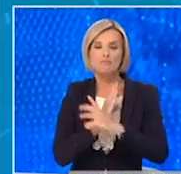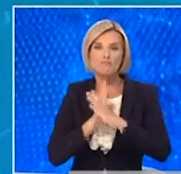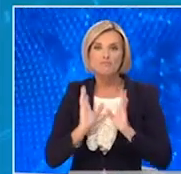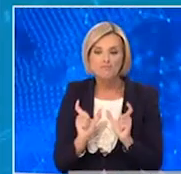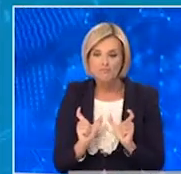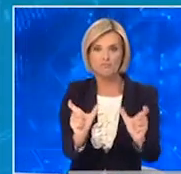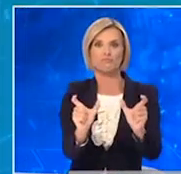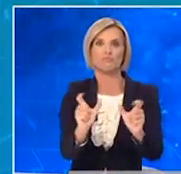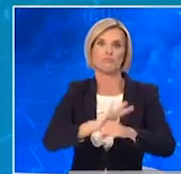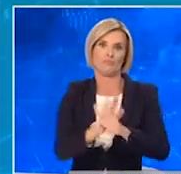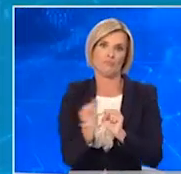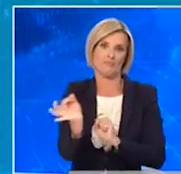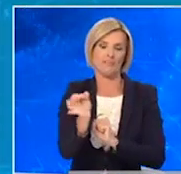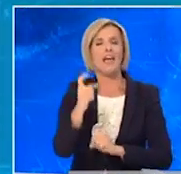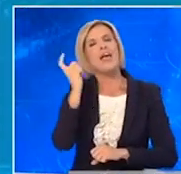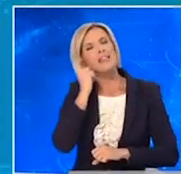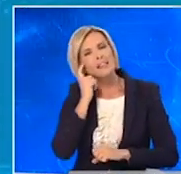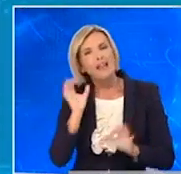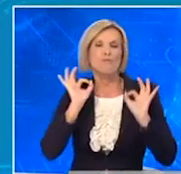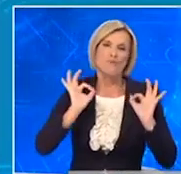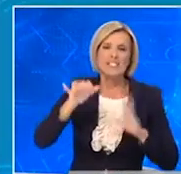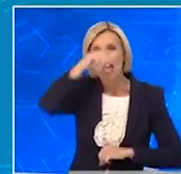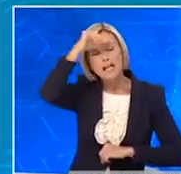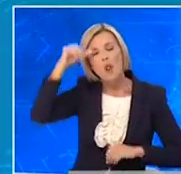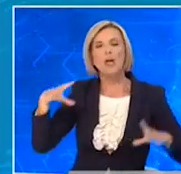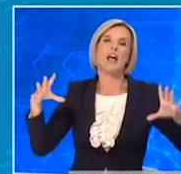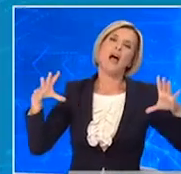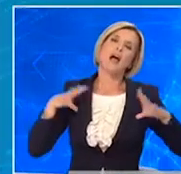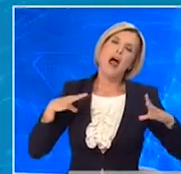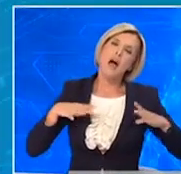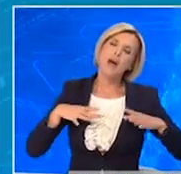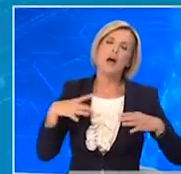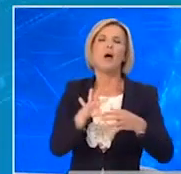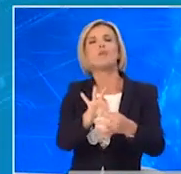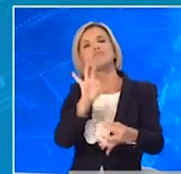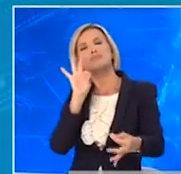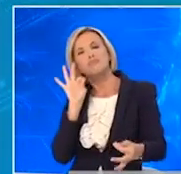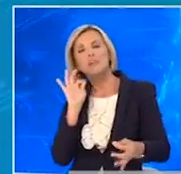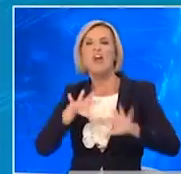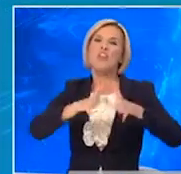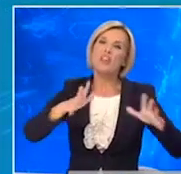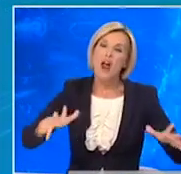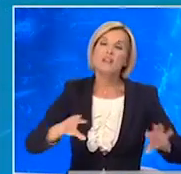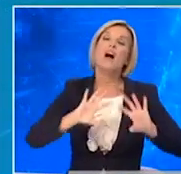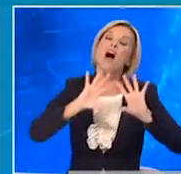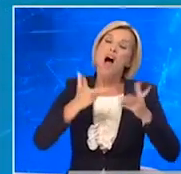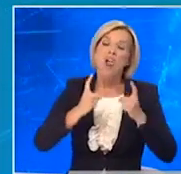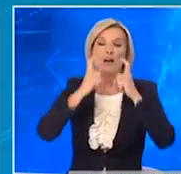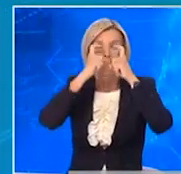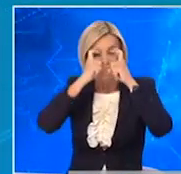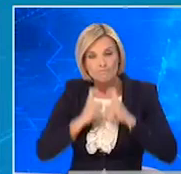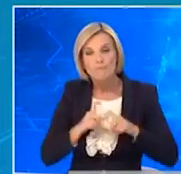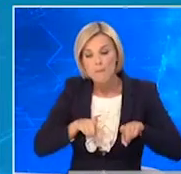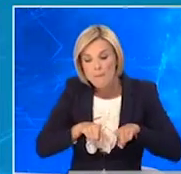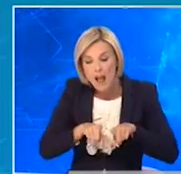είναι συνδεδεμένο με την ανεμελιά, με τη χαλάρωση, είναι απαραίτητο να παραμείνουμε ιδιαίτερα προσεκτικοί στην τήρηση των κανόνων όπου και αν